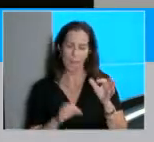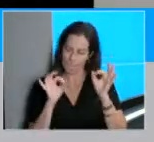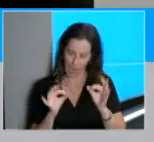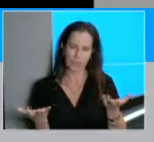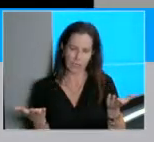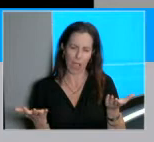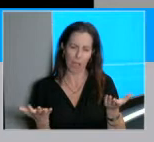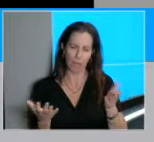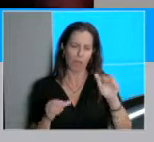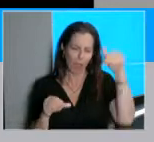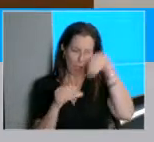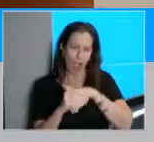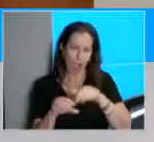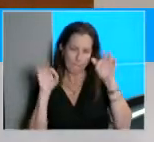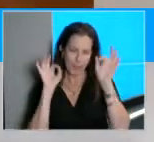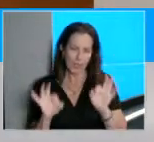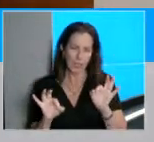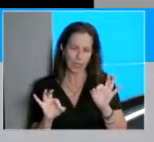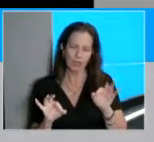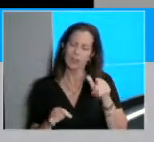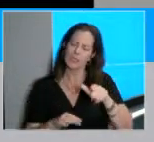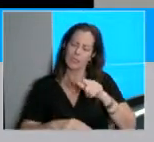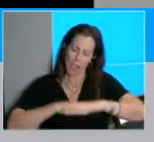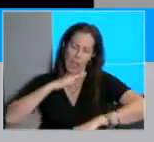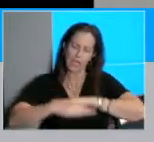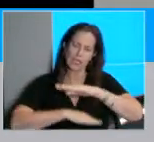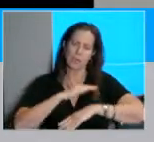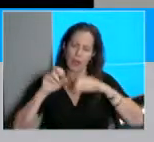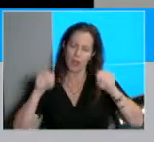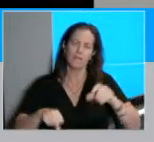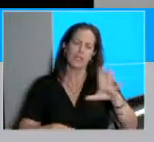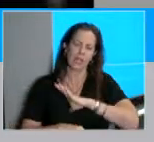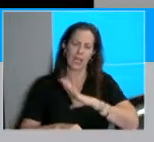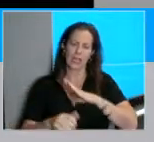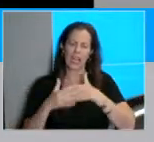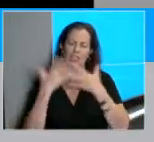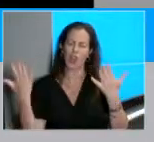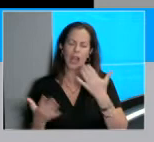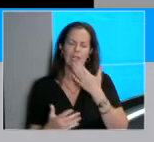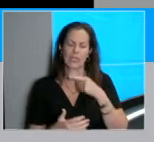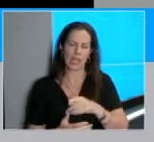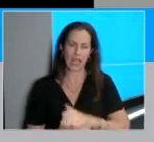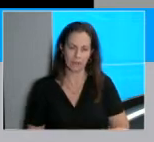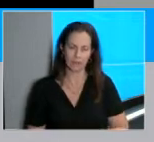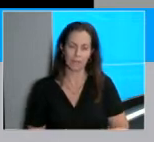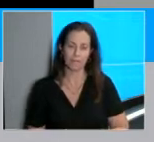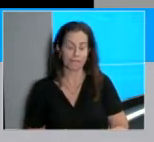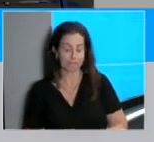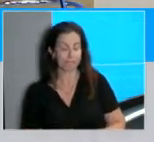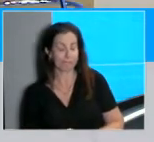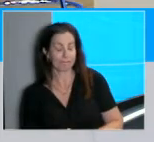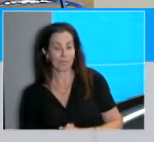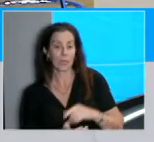בעצם מאחורי ההשוואה הזו, עידן, מסתתר האיום המשפטר כלפי אזרחי ישראל. מדהים.